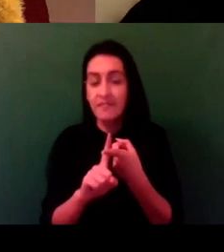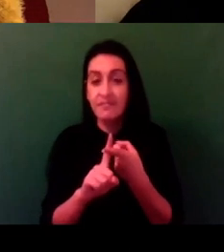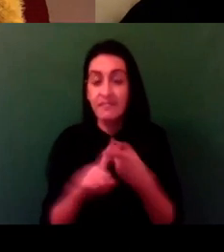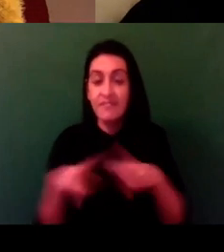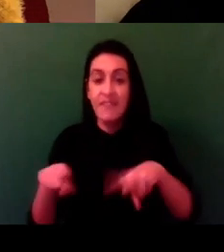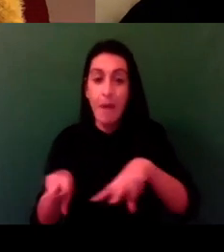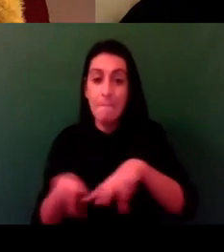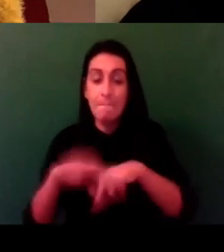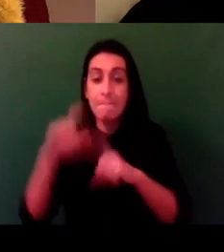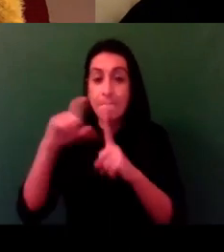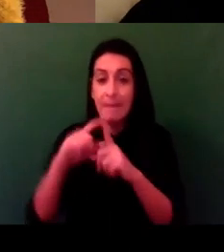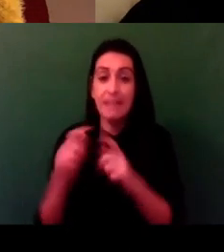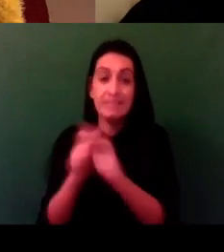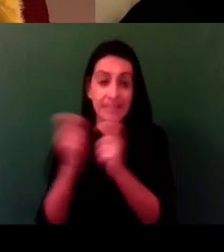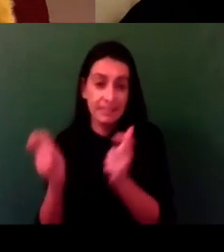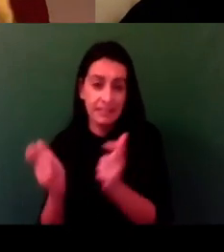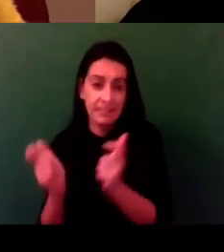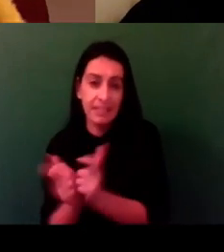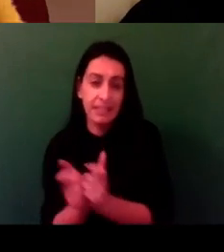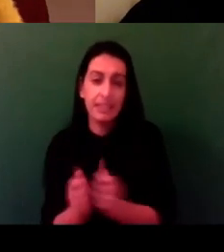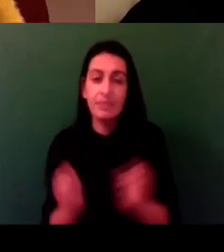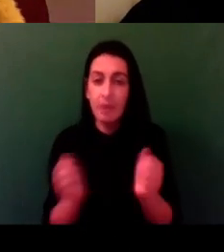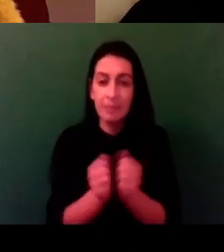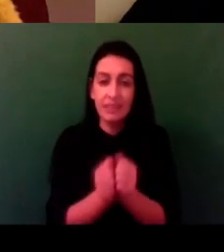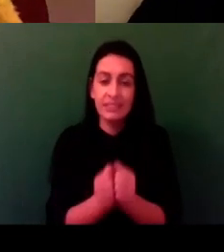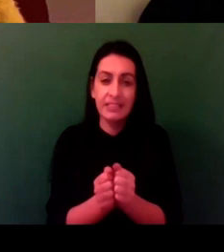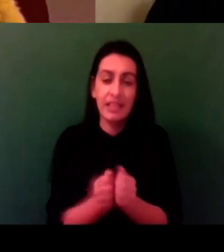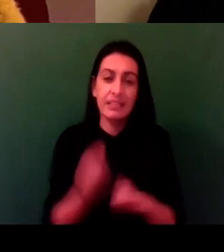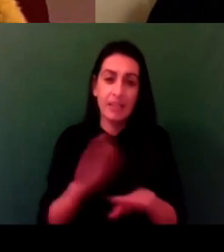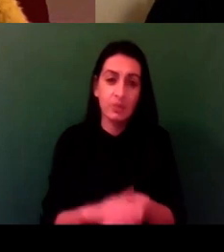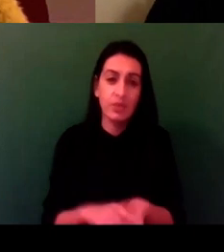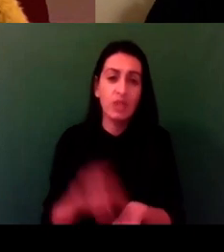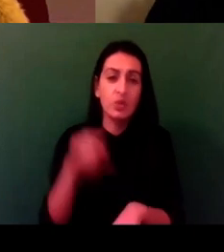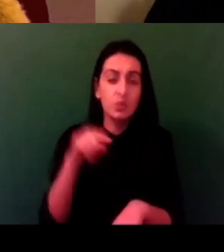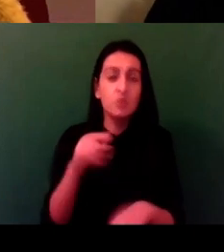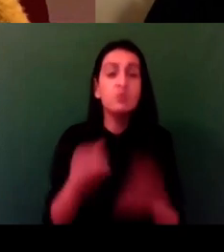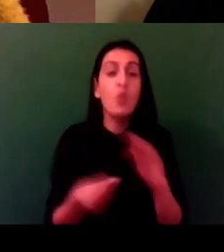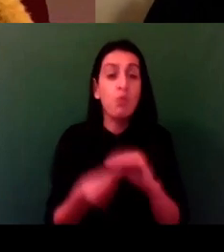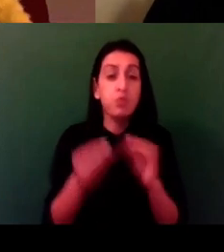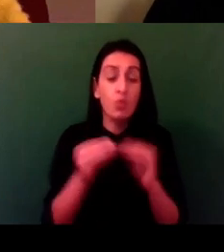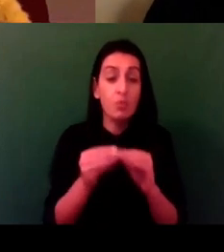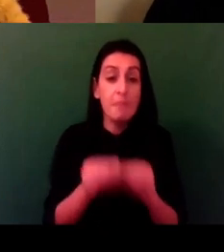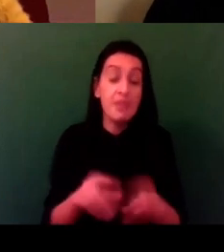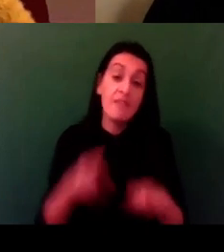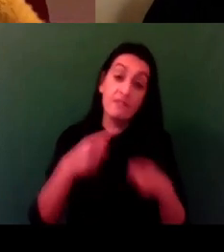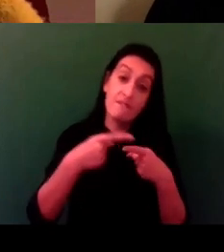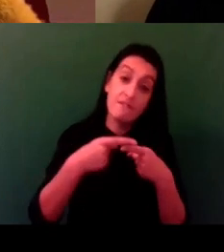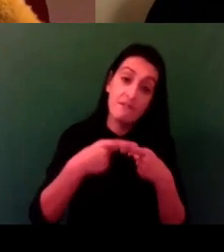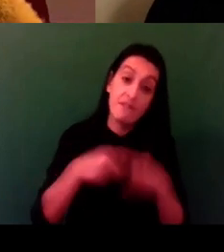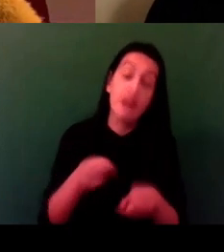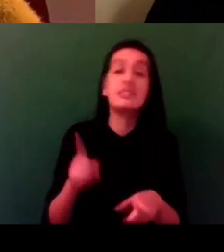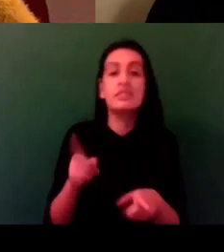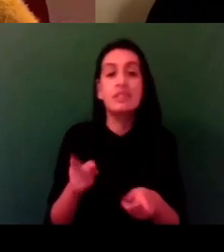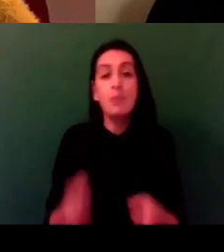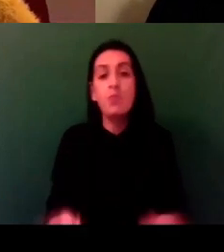bunları konuşmamız, evet, günün sorunlarına indirgememiz mümkün değil. Doğru. Çünkü bu neoliberalizmin yaratmış olduğu dönemeci